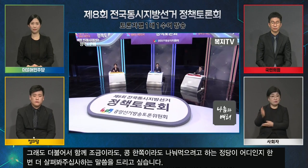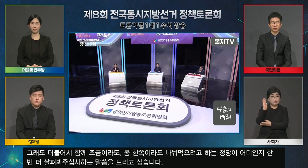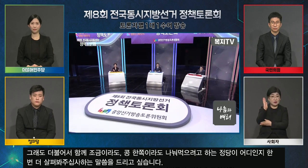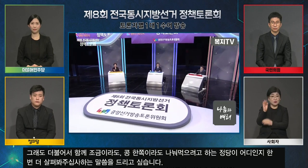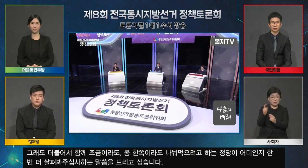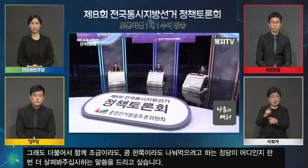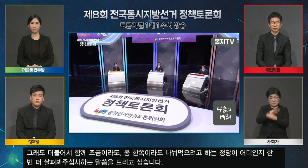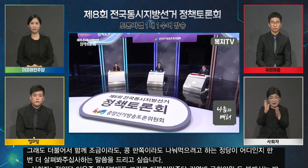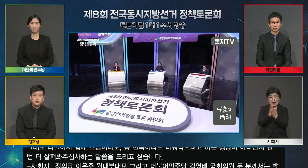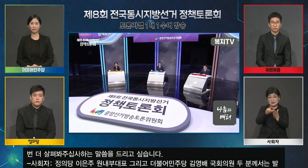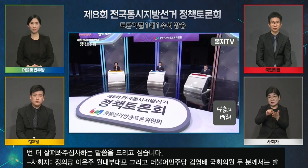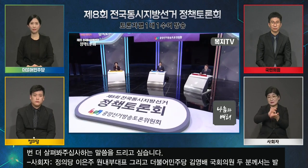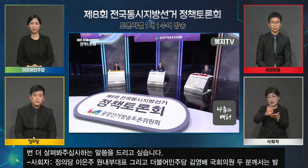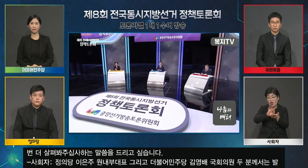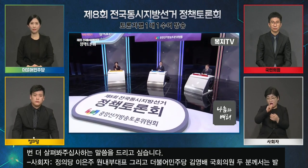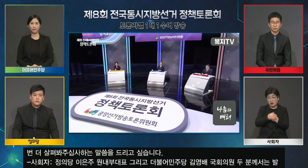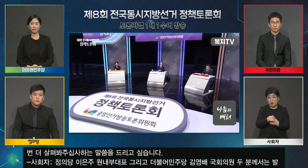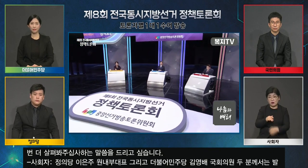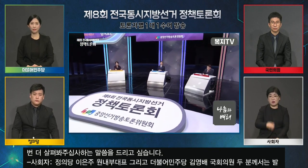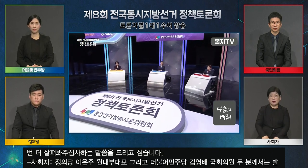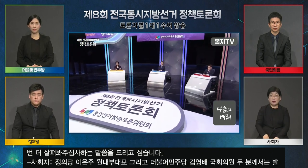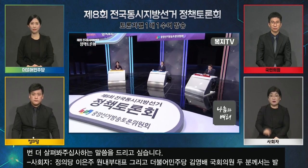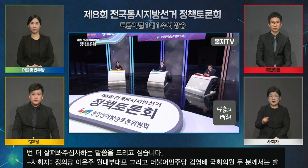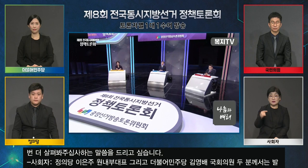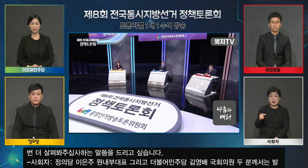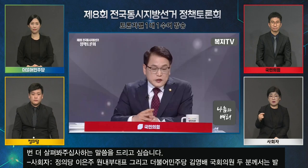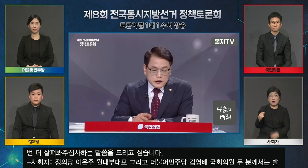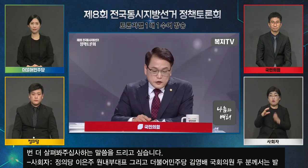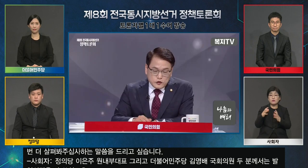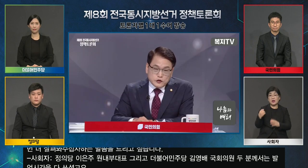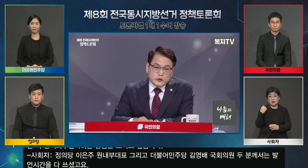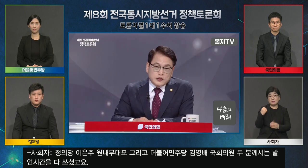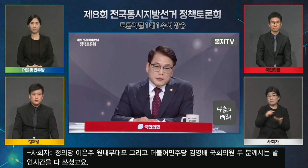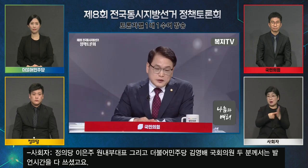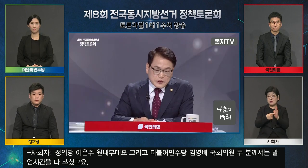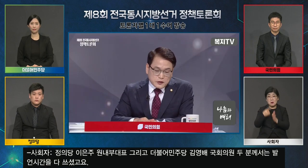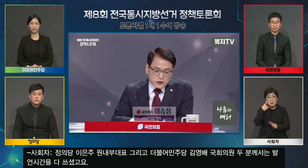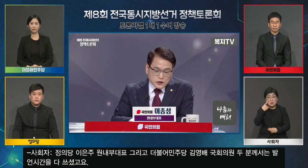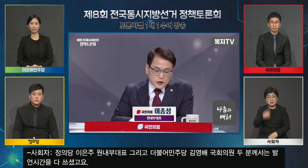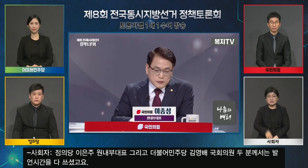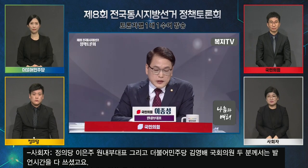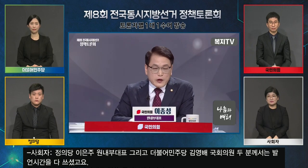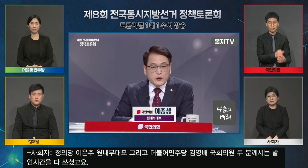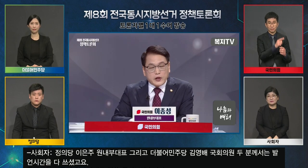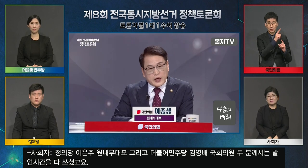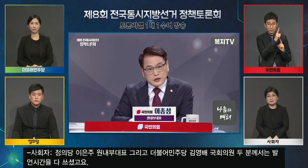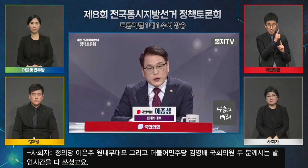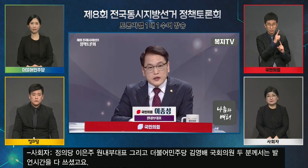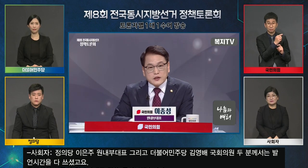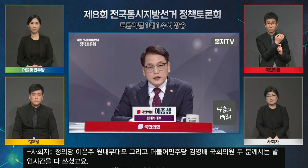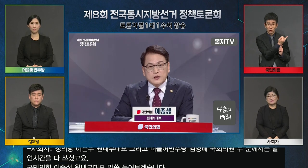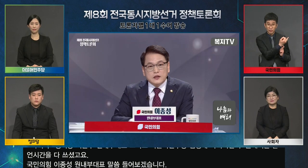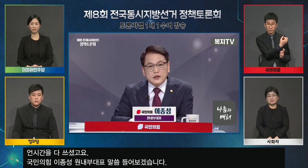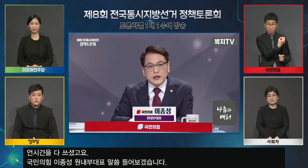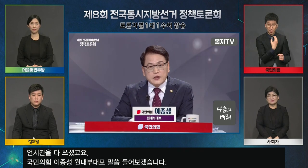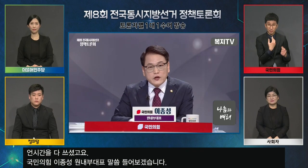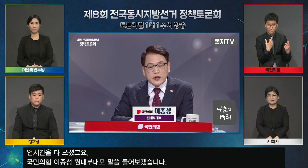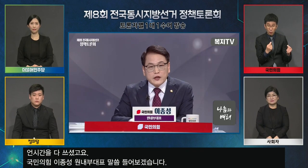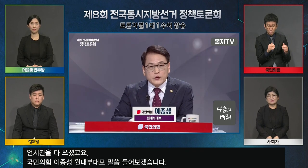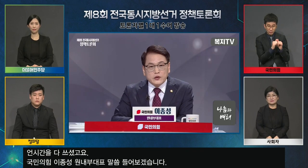국민의힘 이종성 원내부대표의 말씀 들어보겠습니다. 네 이은주 의원님 말씀하신 것처럼 사회 양극화를